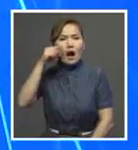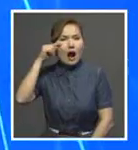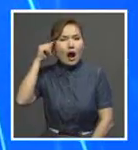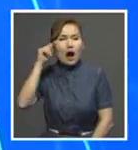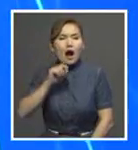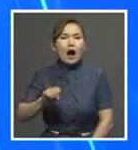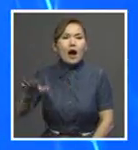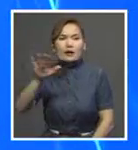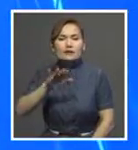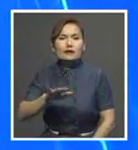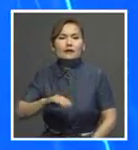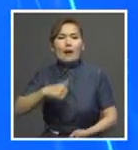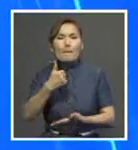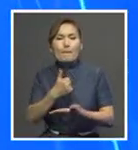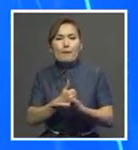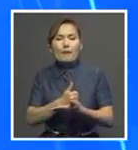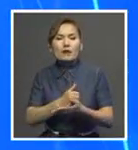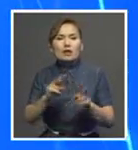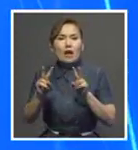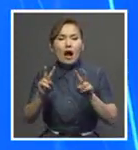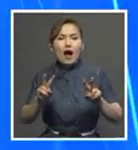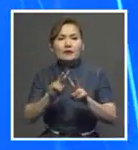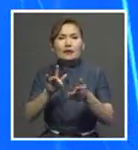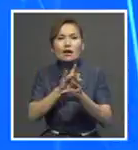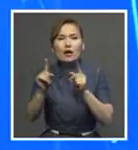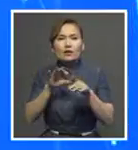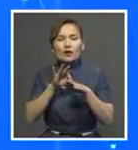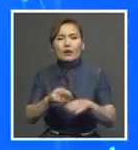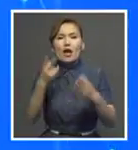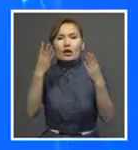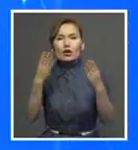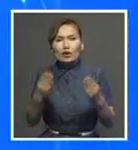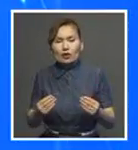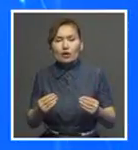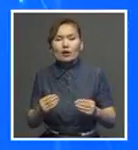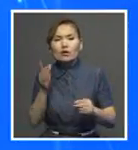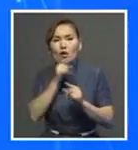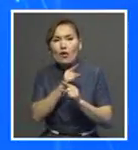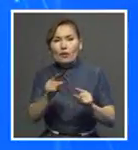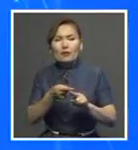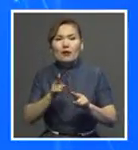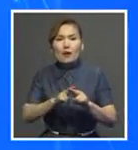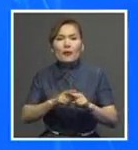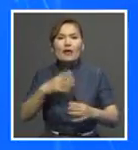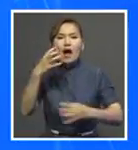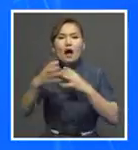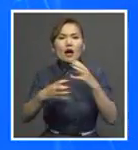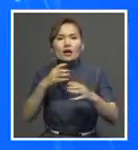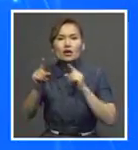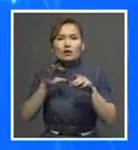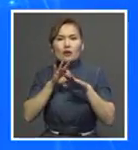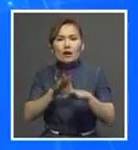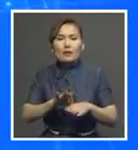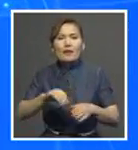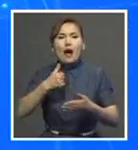Азияның медиа басшылар Астанада бас қосады. Ертеңнен бастап, екі күн бойы Елордада Азияның медиа диалогы атты халықаралық шара өтеді. Бас қаланың